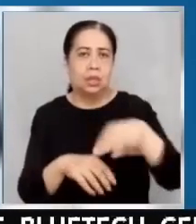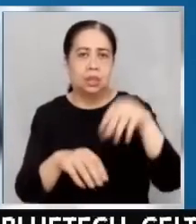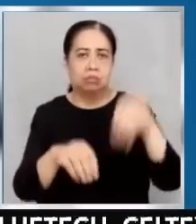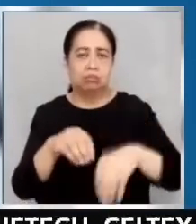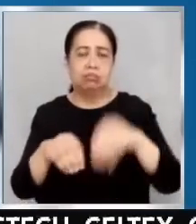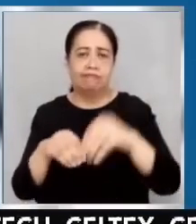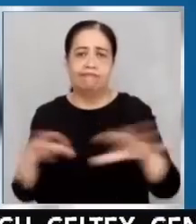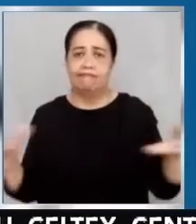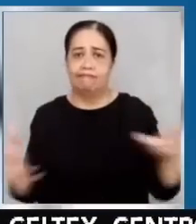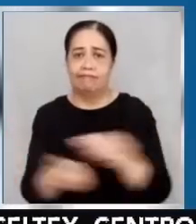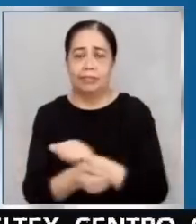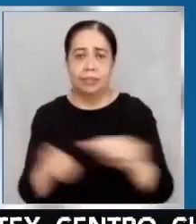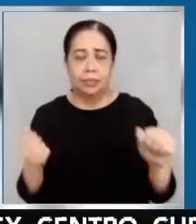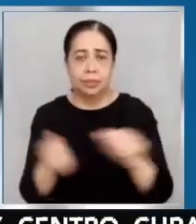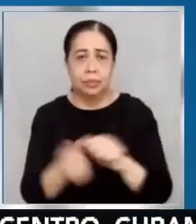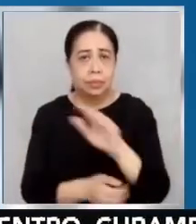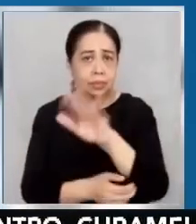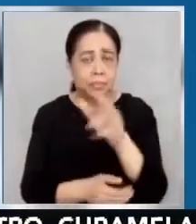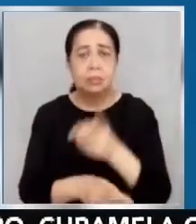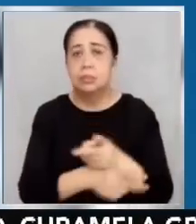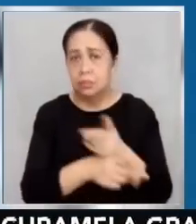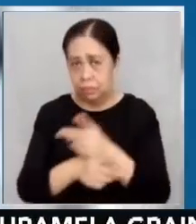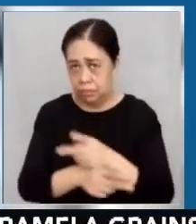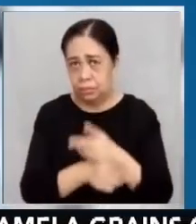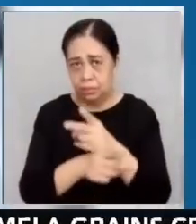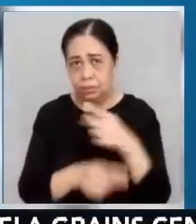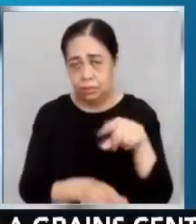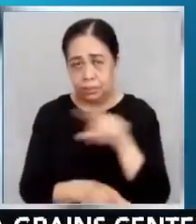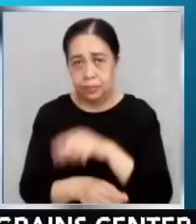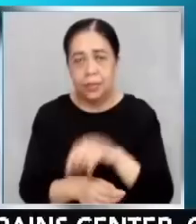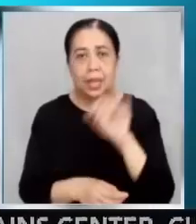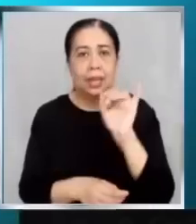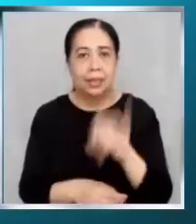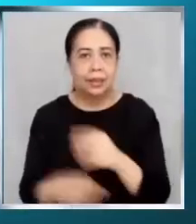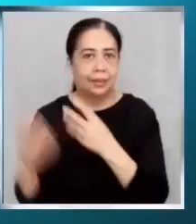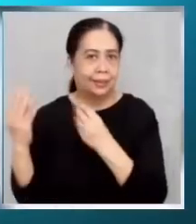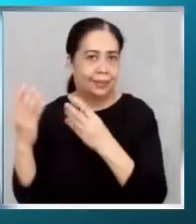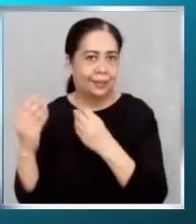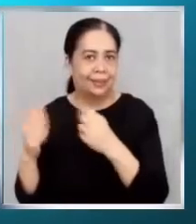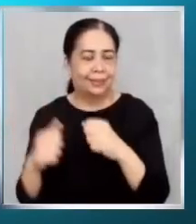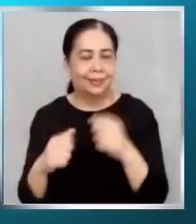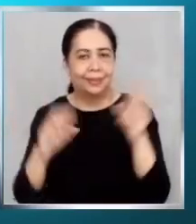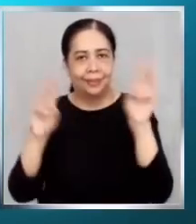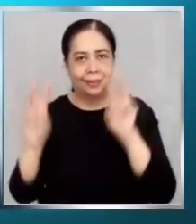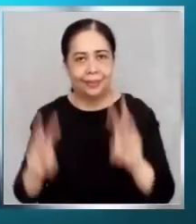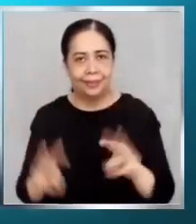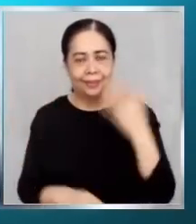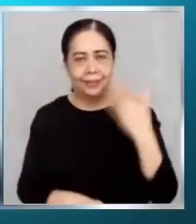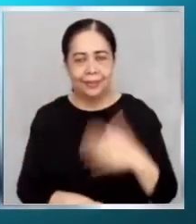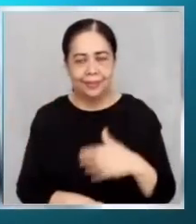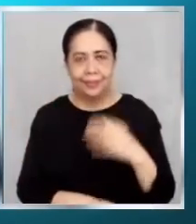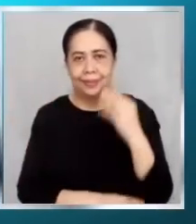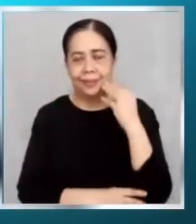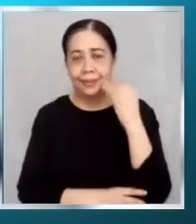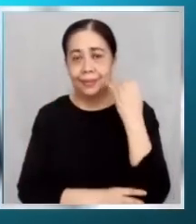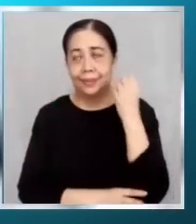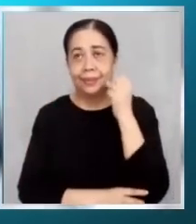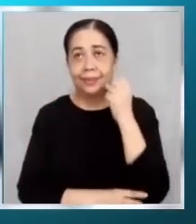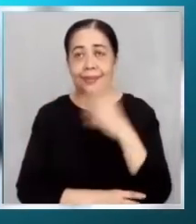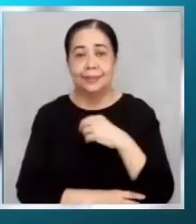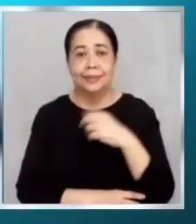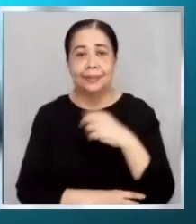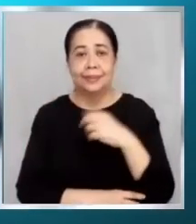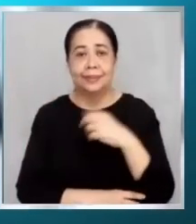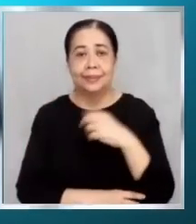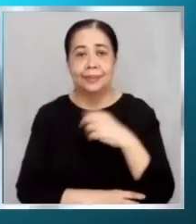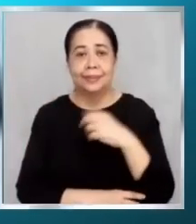napinsala. Mga kapuso, mag-ingat pa rin po tayo. At yan muna ang latest sa Lagay ng Panahon. Ako po si Maureen Shrivers, ito ang GMA Integrated